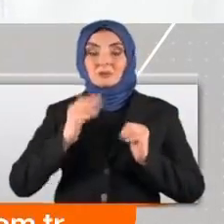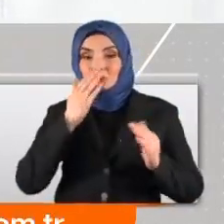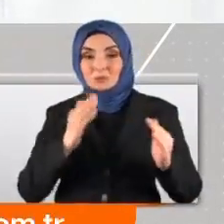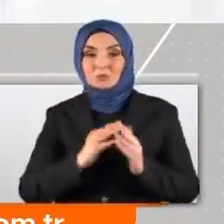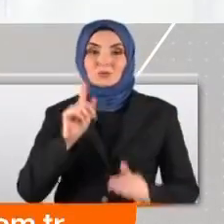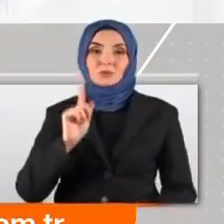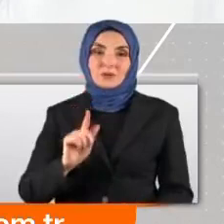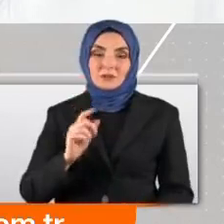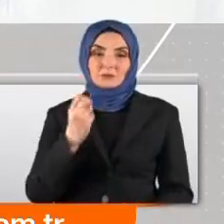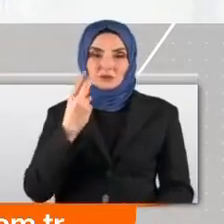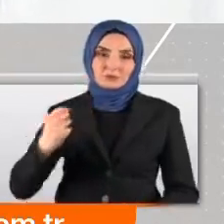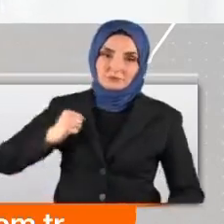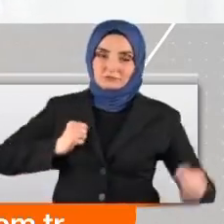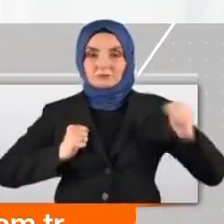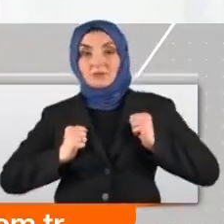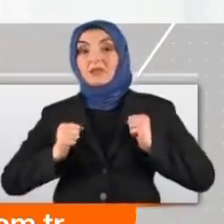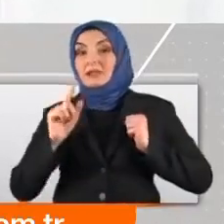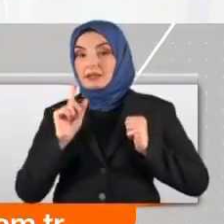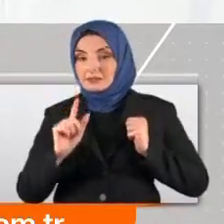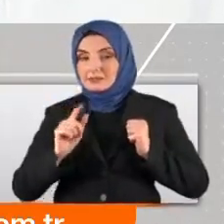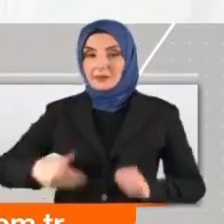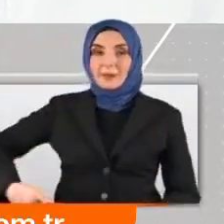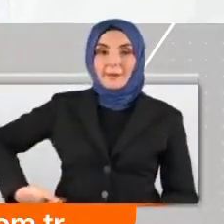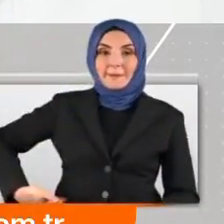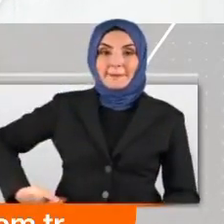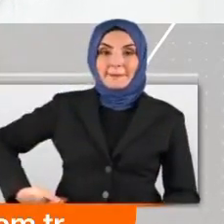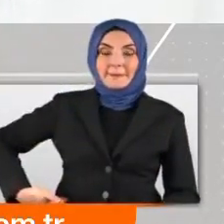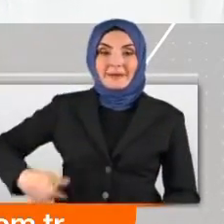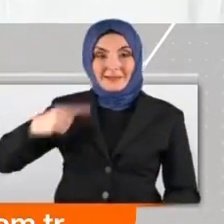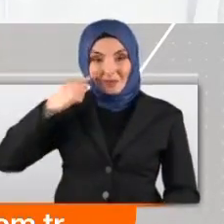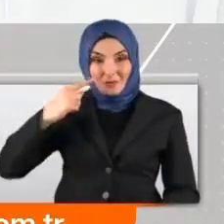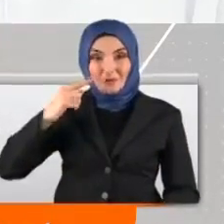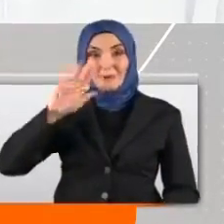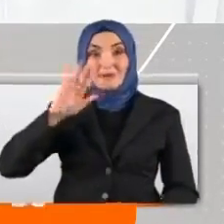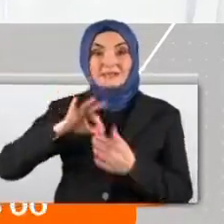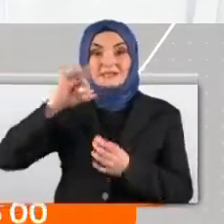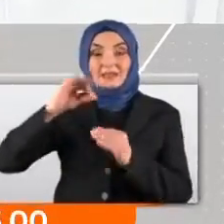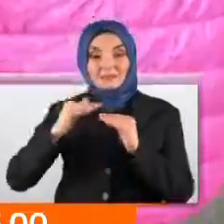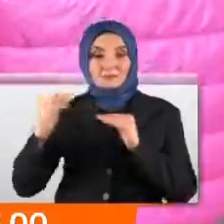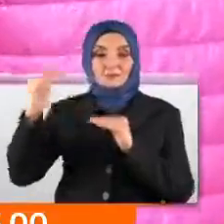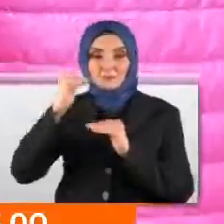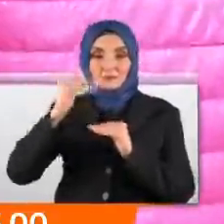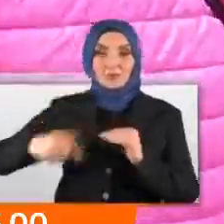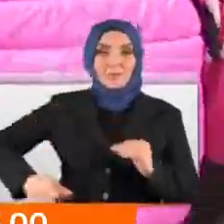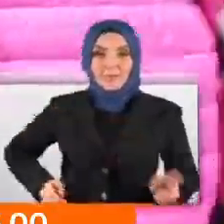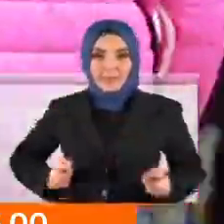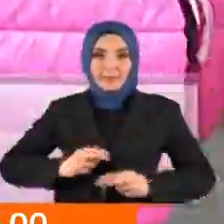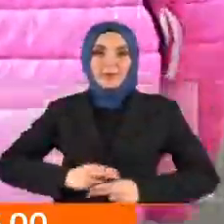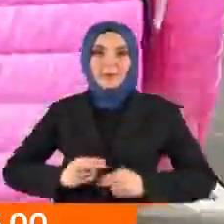Çift omuzla taşınması lazım. Bel seviyesinin 5 cm üstünde gerekirse bir bel kayışı kullanmak lazım.